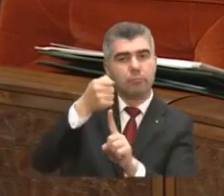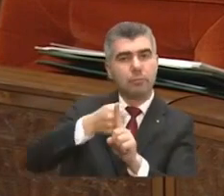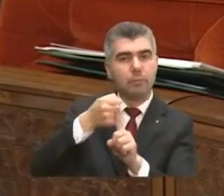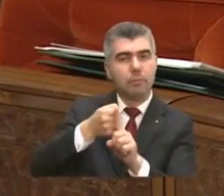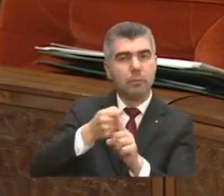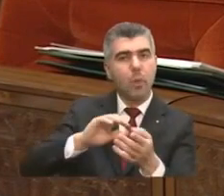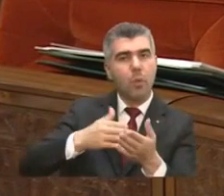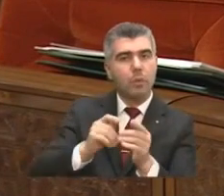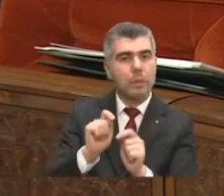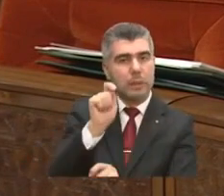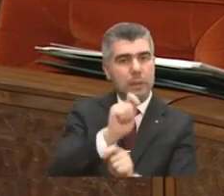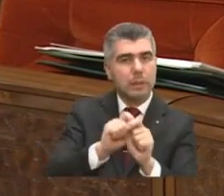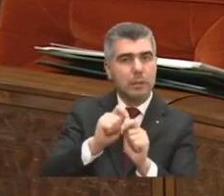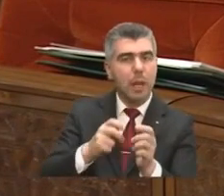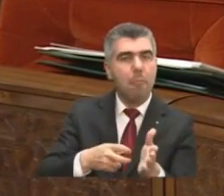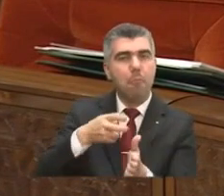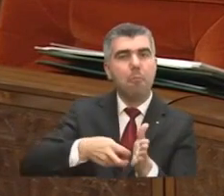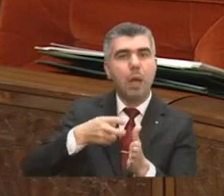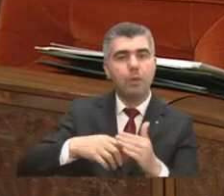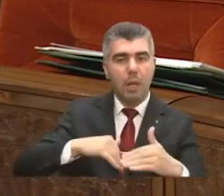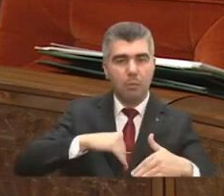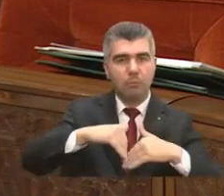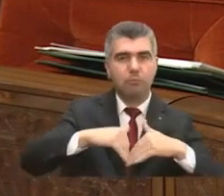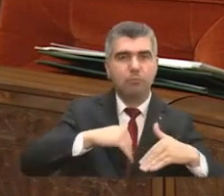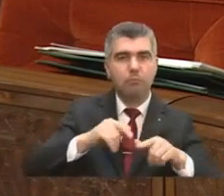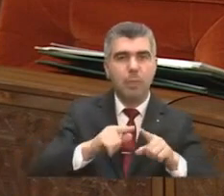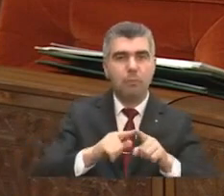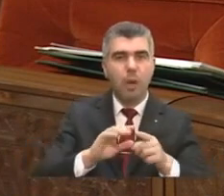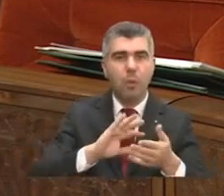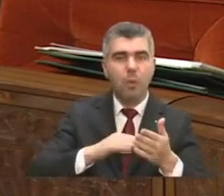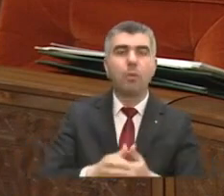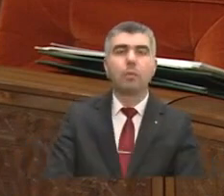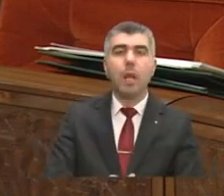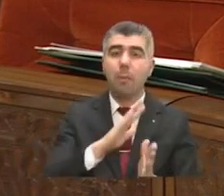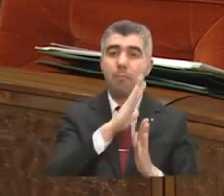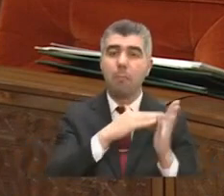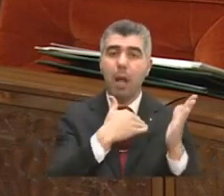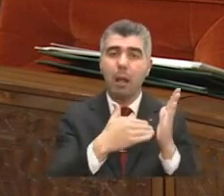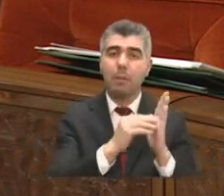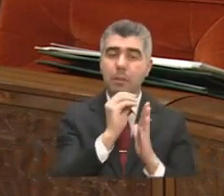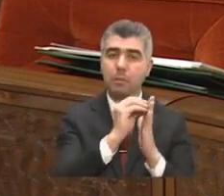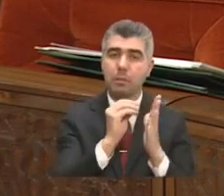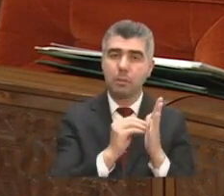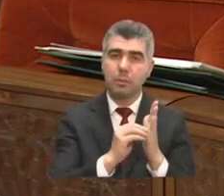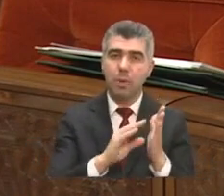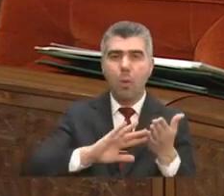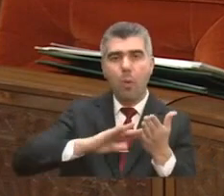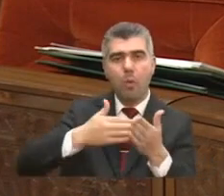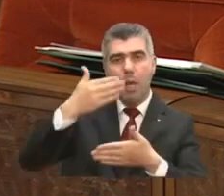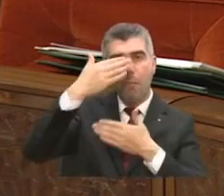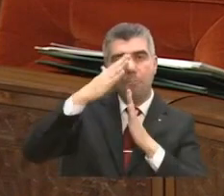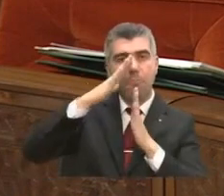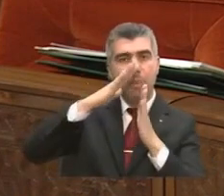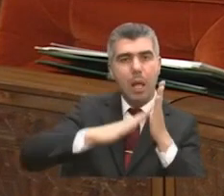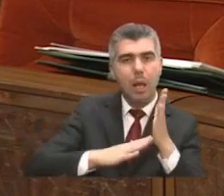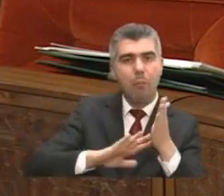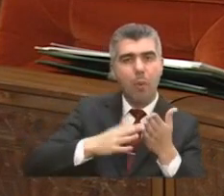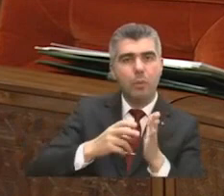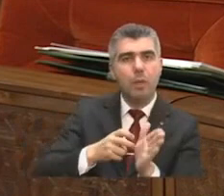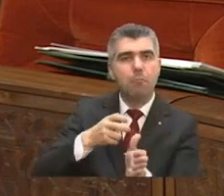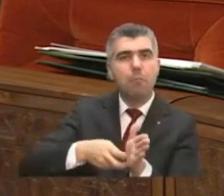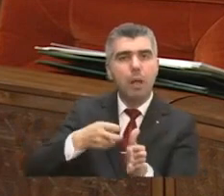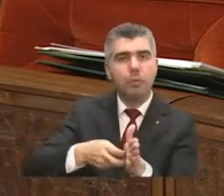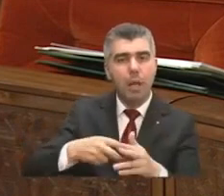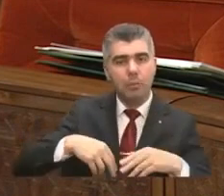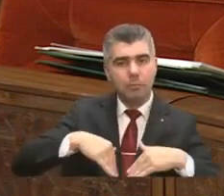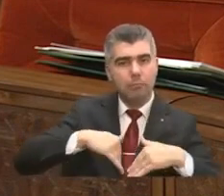تطوير ديال السكك الحديديه الوطنيه على المدى البعيد هذا المخططات تيهدف يغطي كافه التراب الوطني بالشبكه السكاكيه